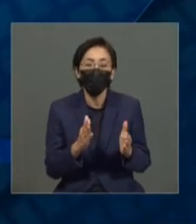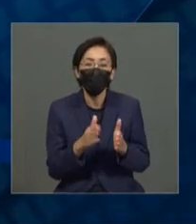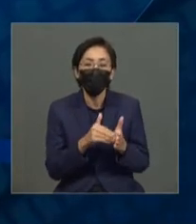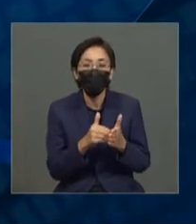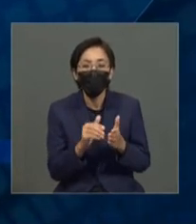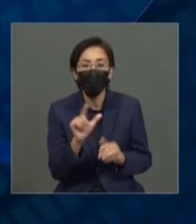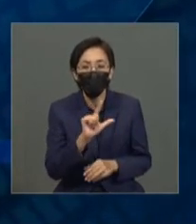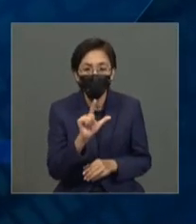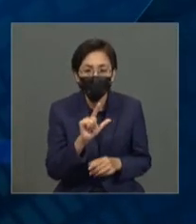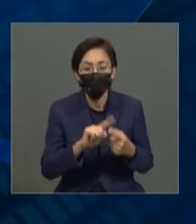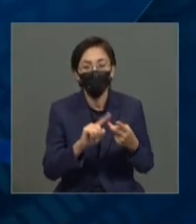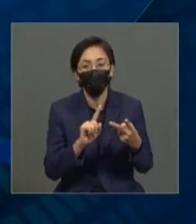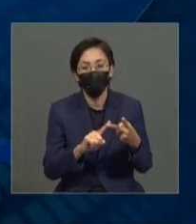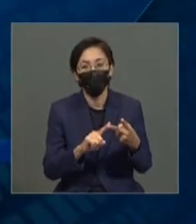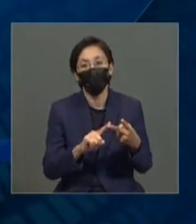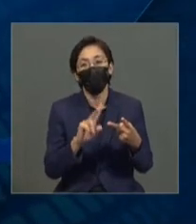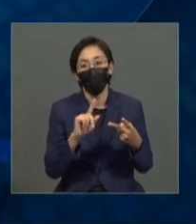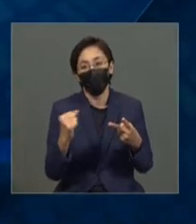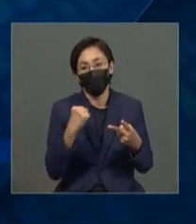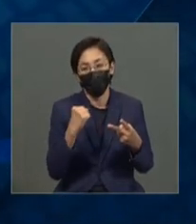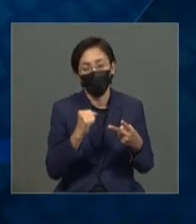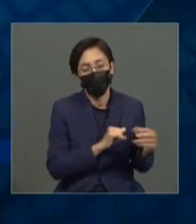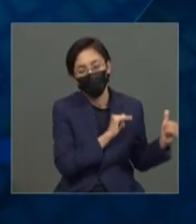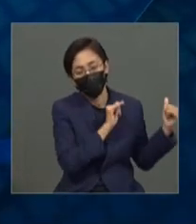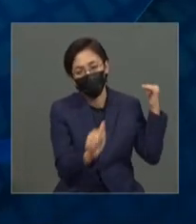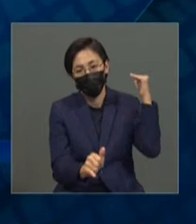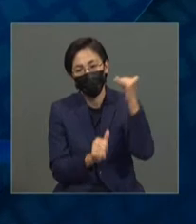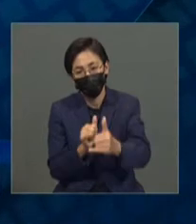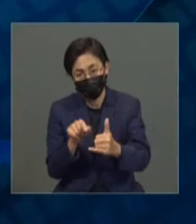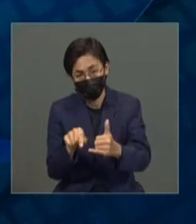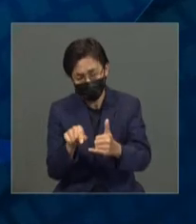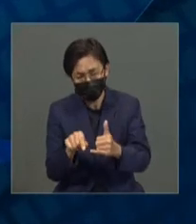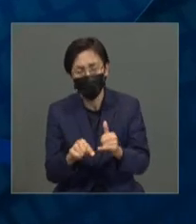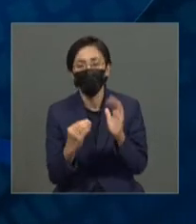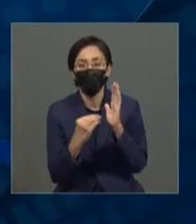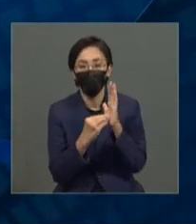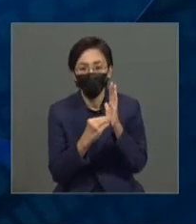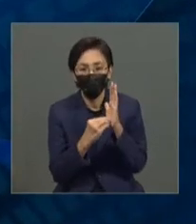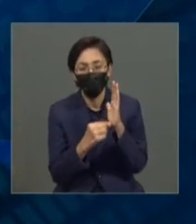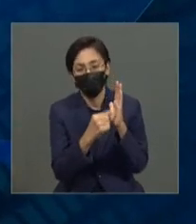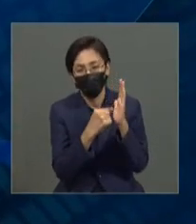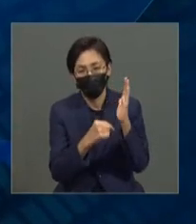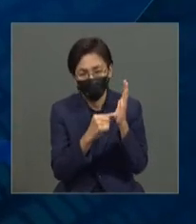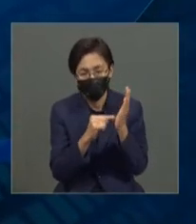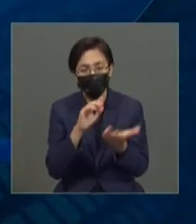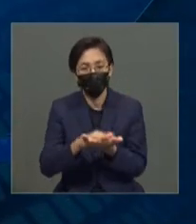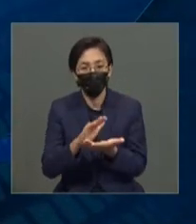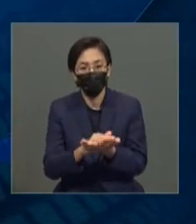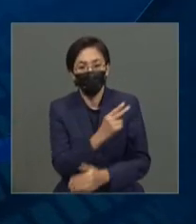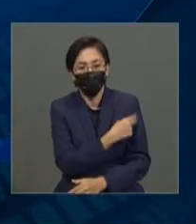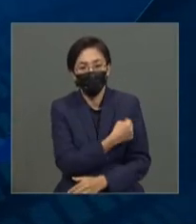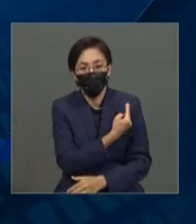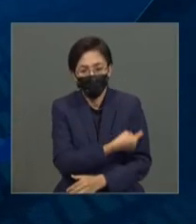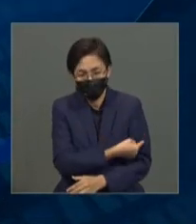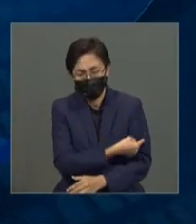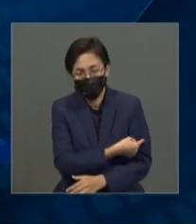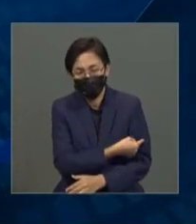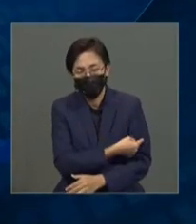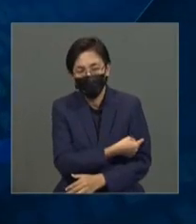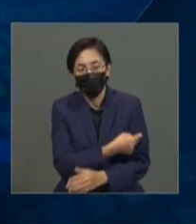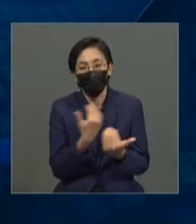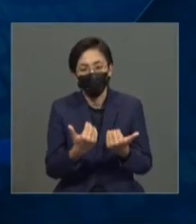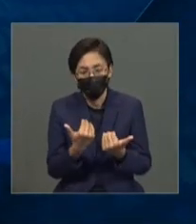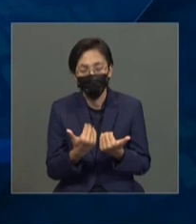ดับเหลืองและเขียวเข้มทั้งจากกทม.และปริมณฑลรวมทั้งโรงเรียนแพทย์ที่เข้าสู่ระ